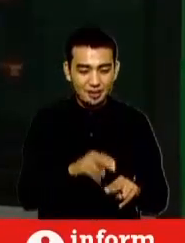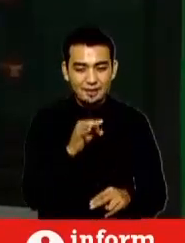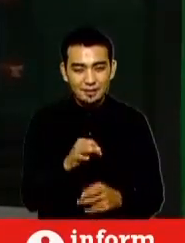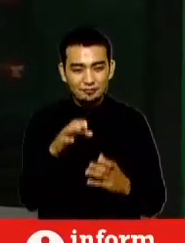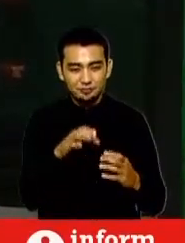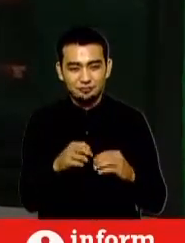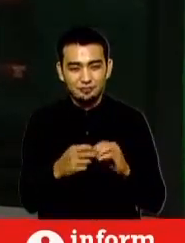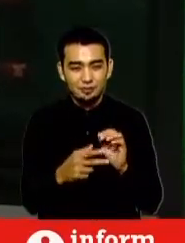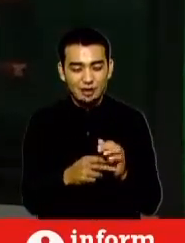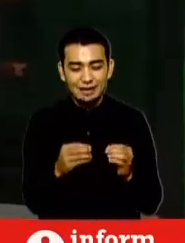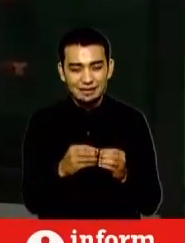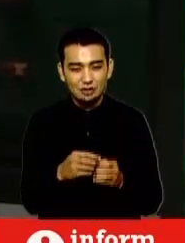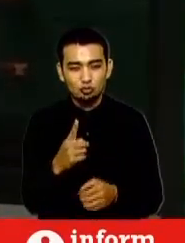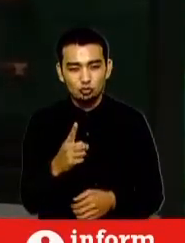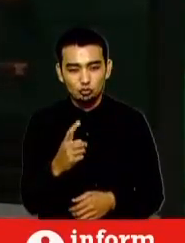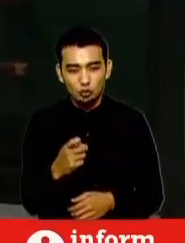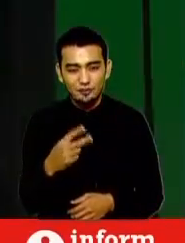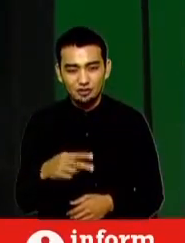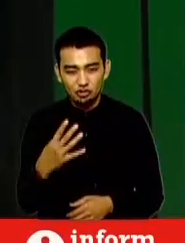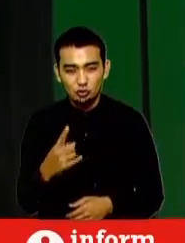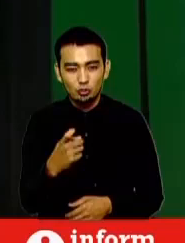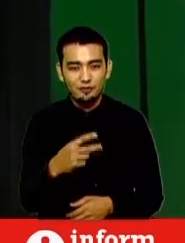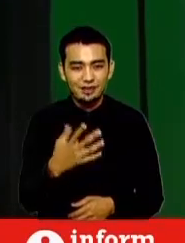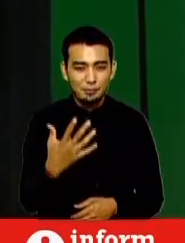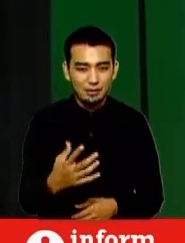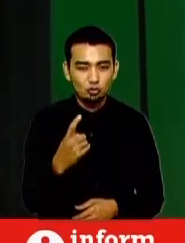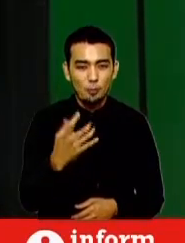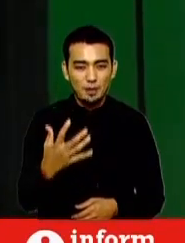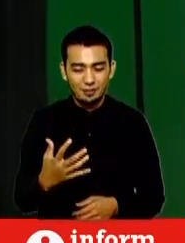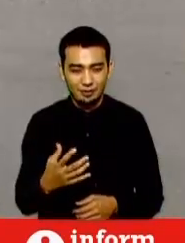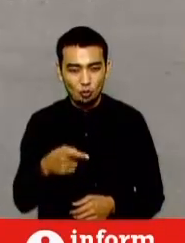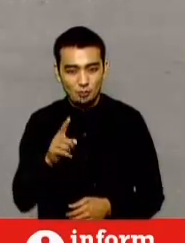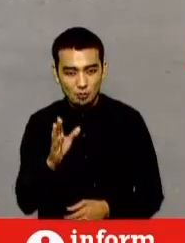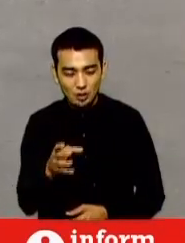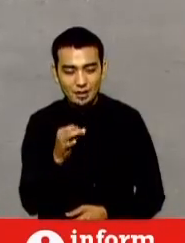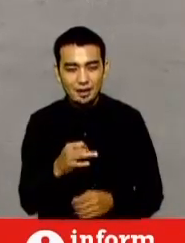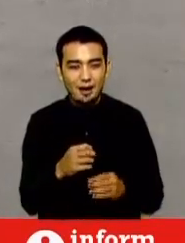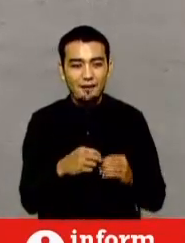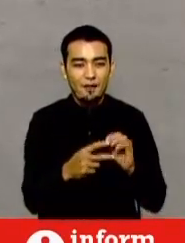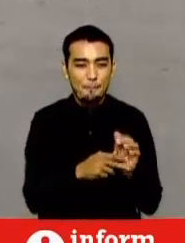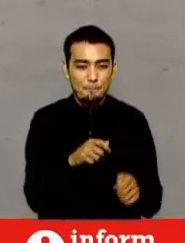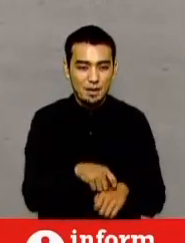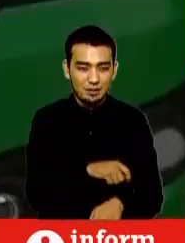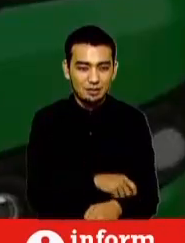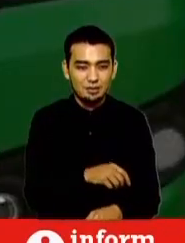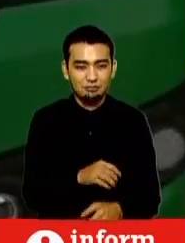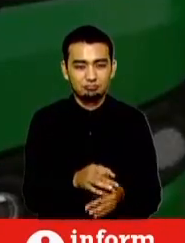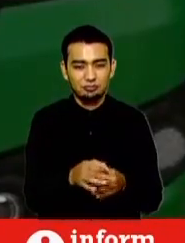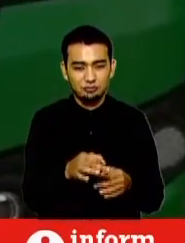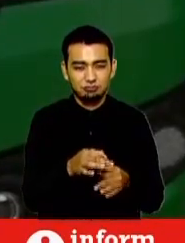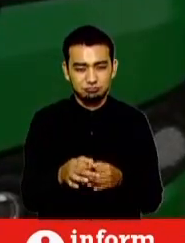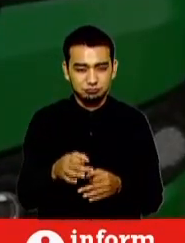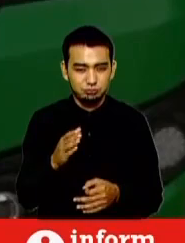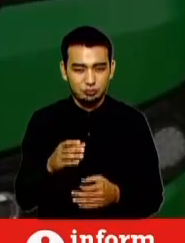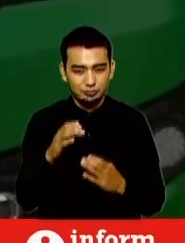нөмірі 24, 125 және 131 маршруттарда қолданылса, 18 метрлік автобустар магистральдық маршруттарға жіберіледі. Жаңа 18